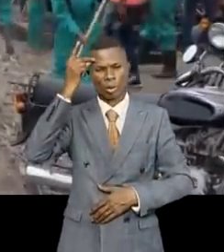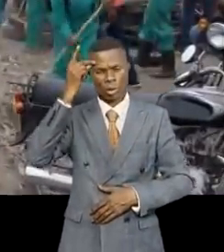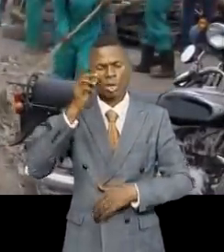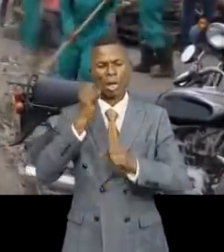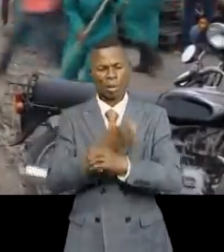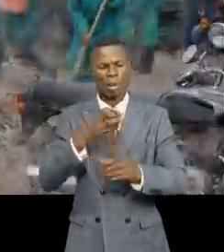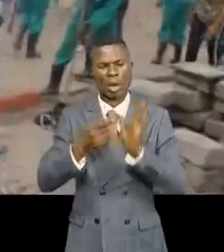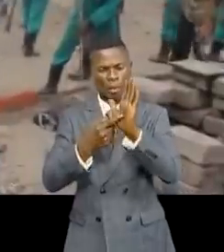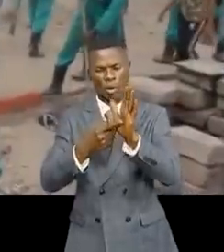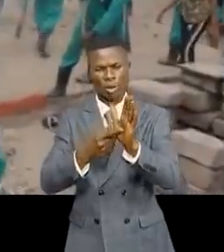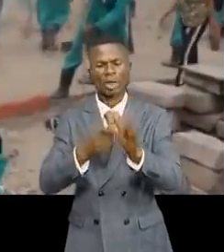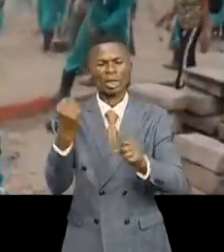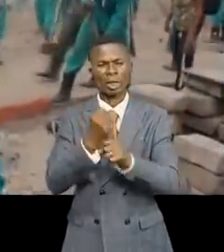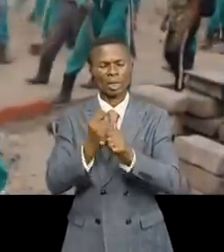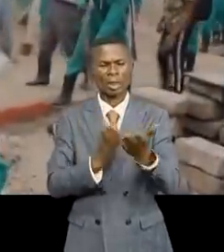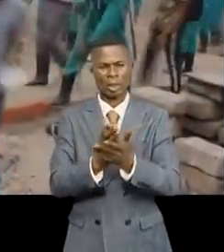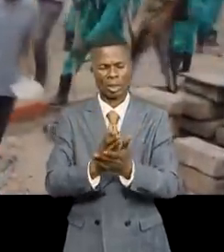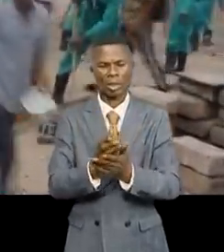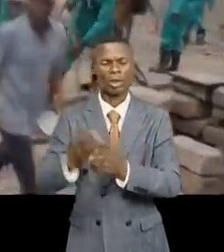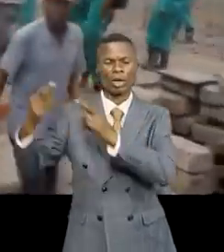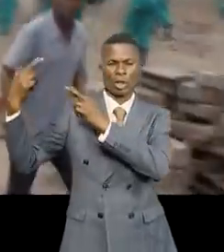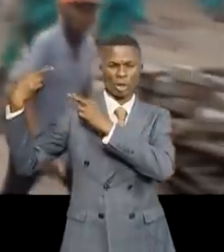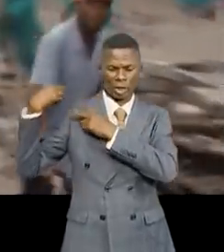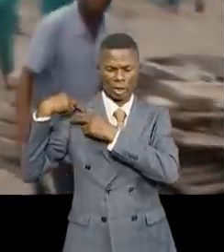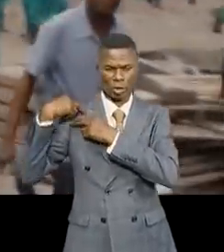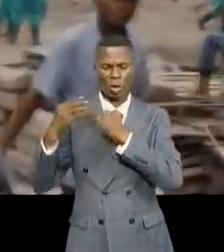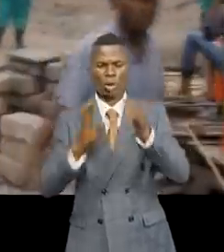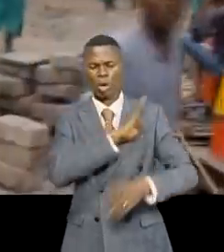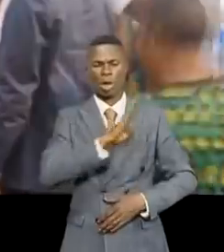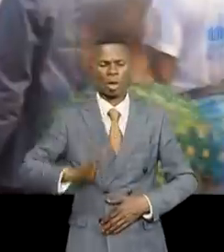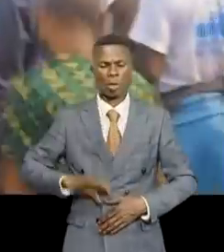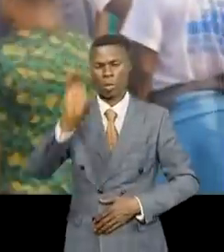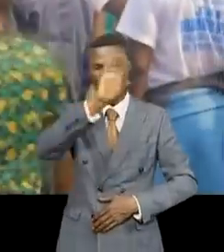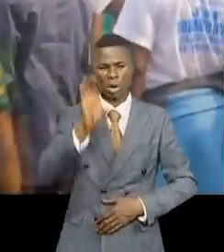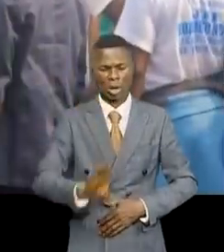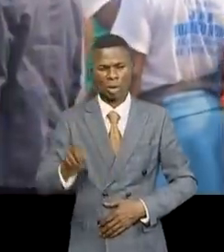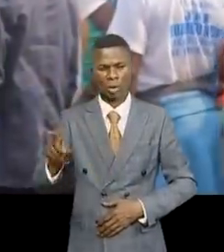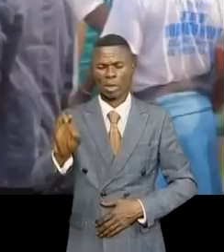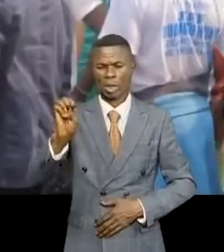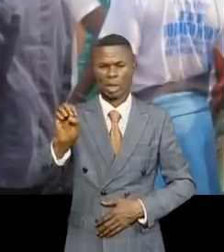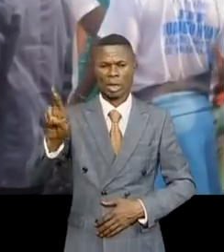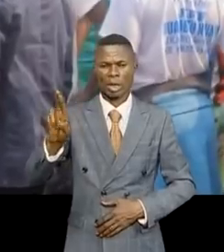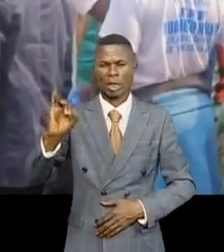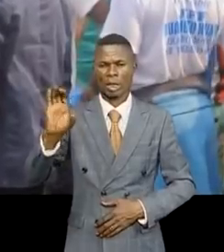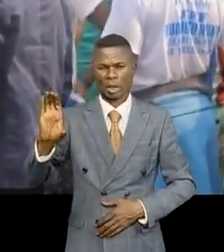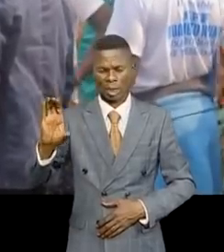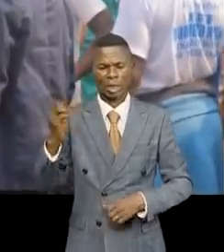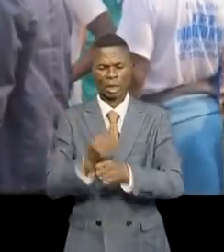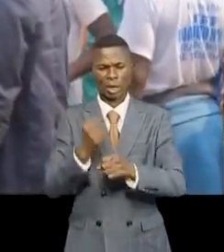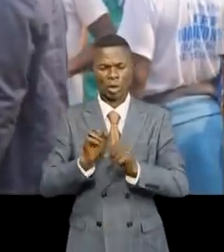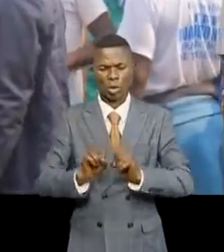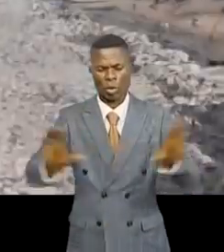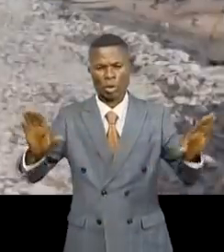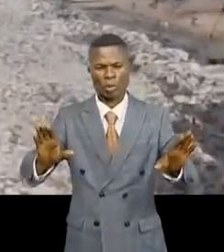servir d'exemple. Sous la supervision du bourgmestre intérimaire de cette commune, Eric Malakabea, l'opération s'est étendue au